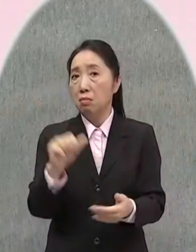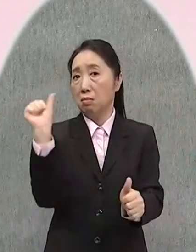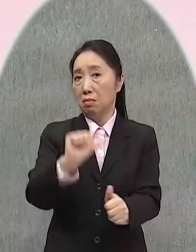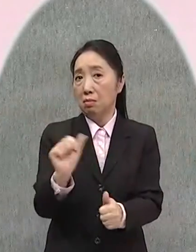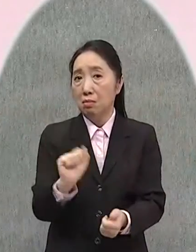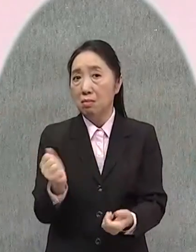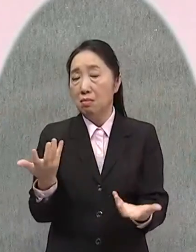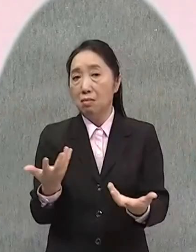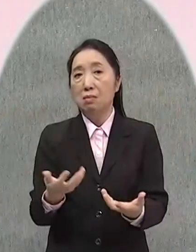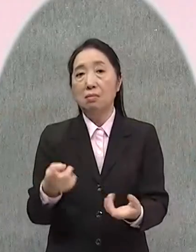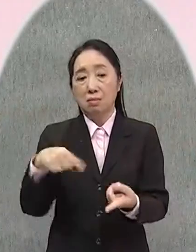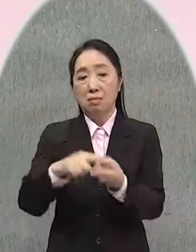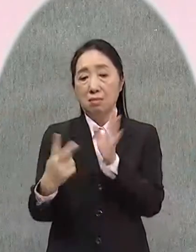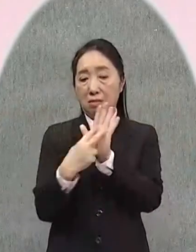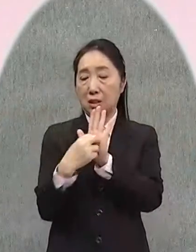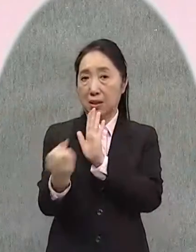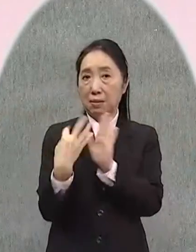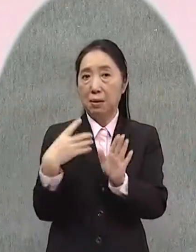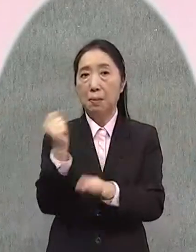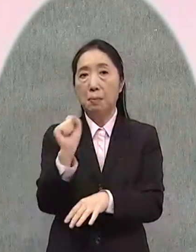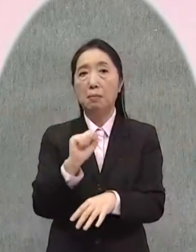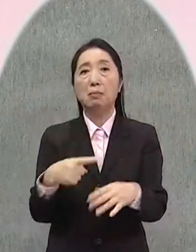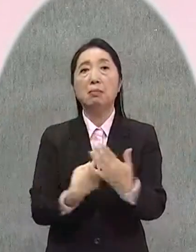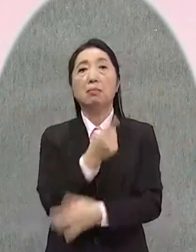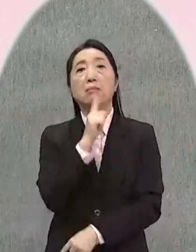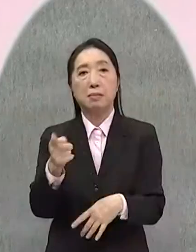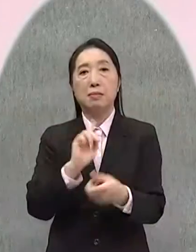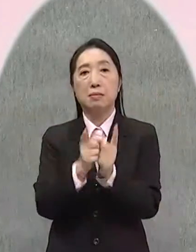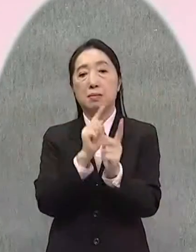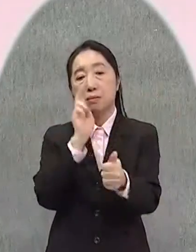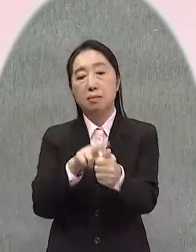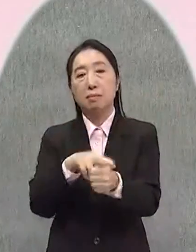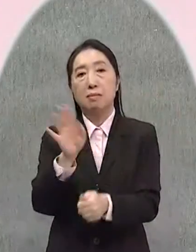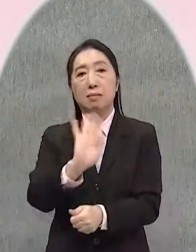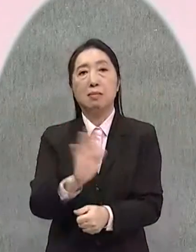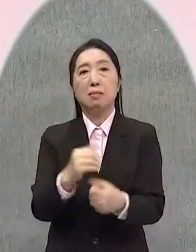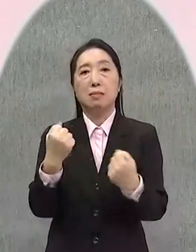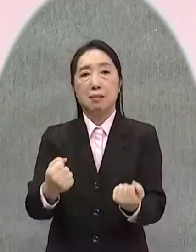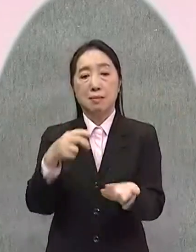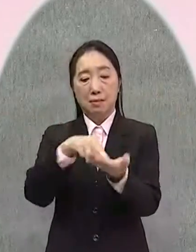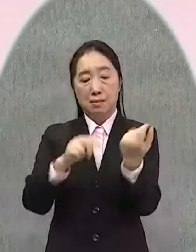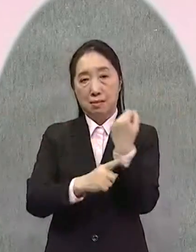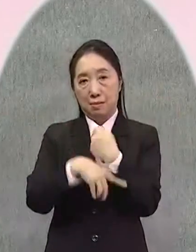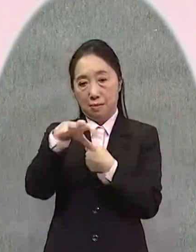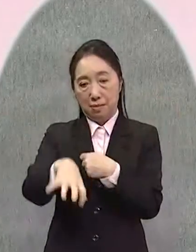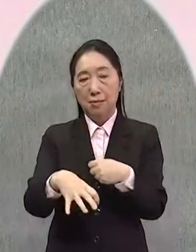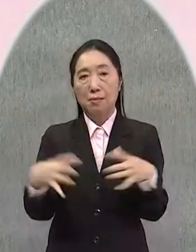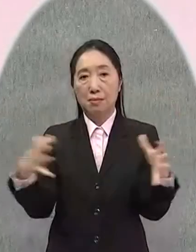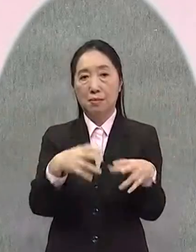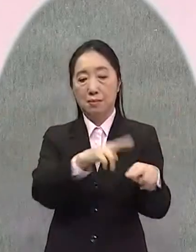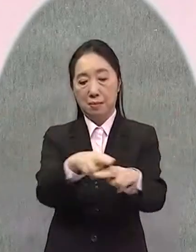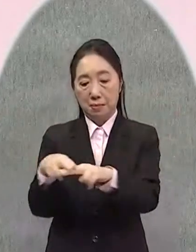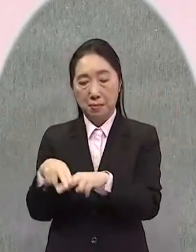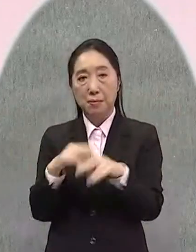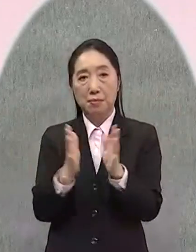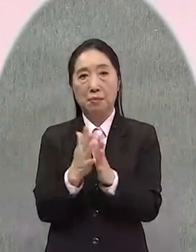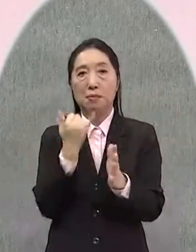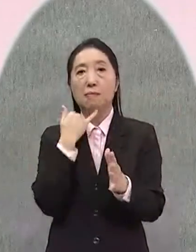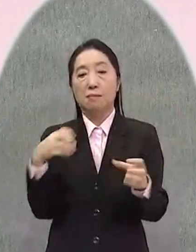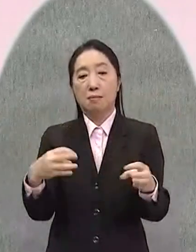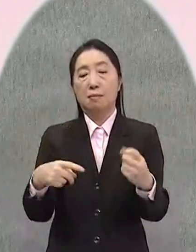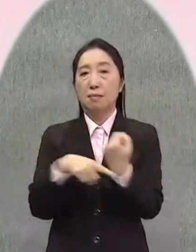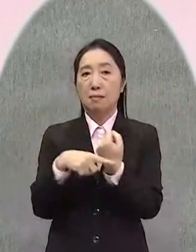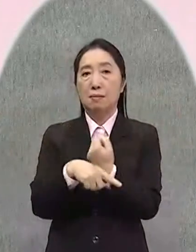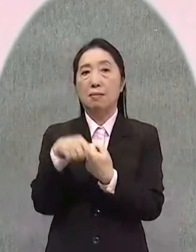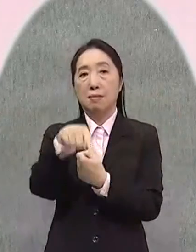体的说明，真的不要只有空洞的形容词。只要大家坐下来好好谈，立法院是有足够的时间跟